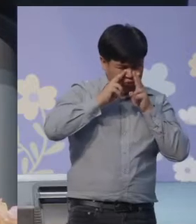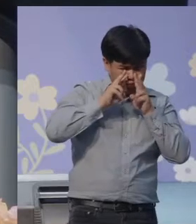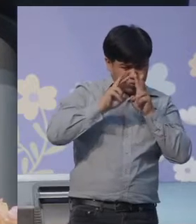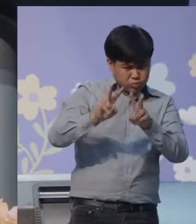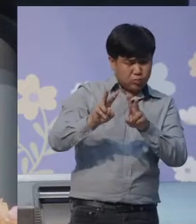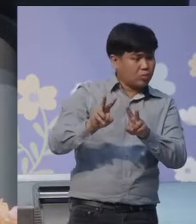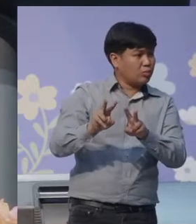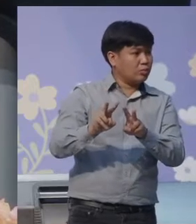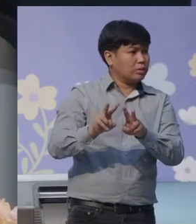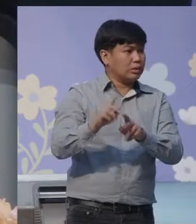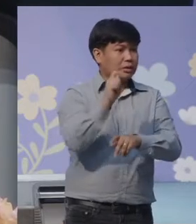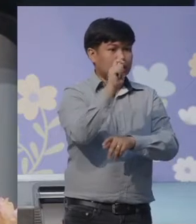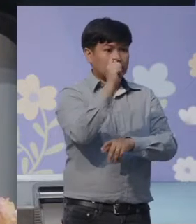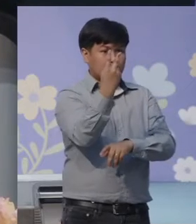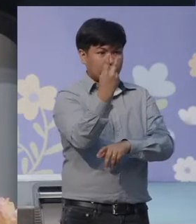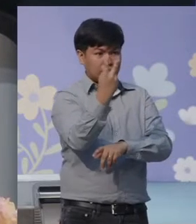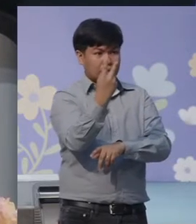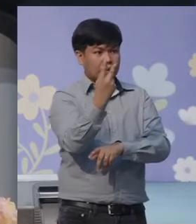na,